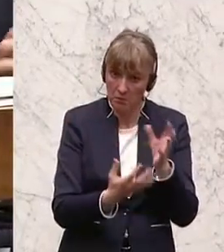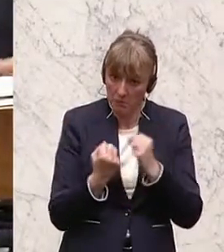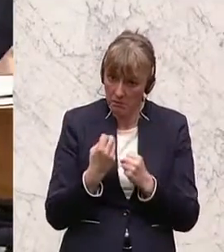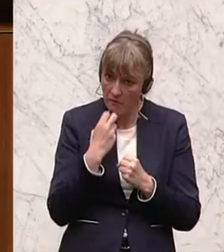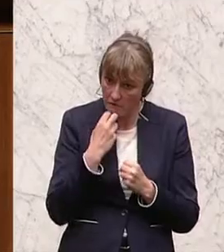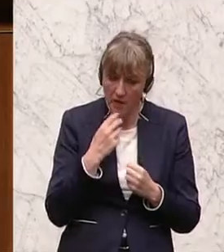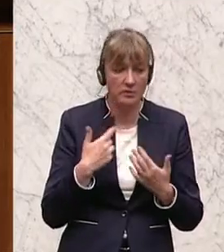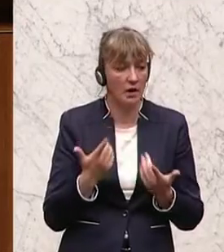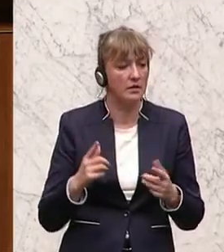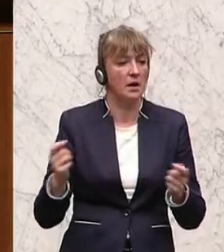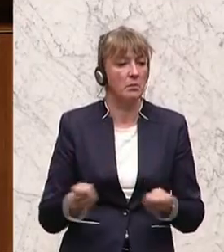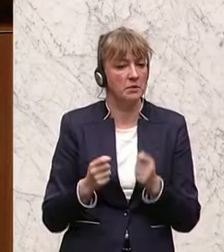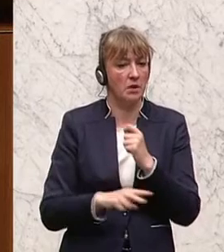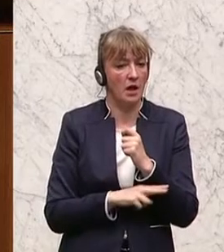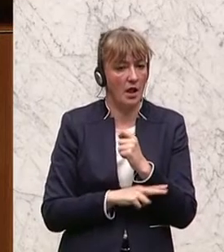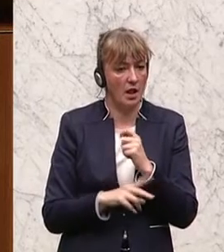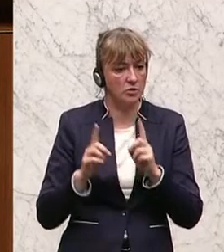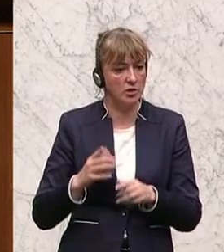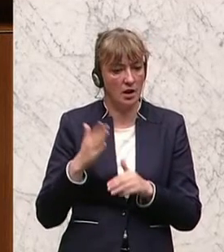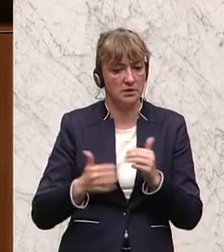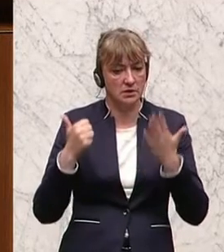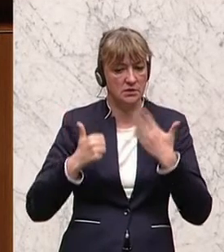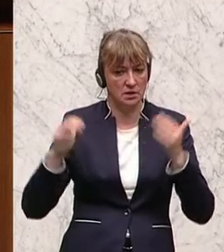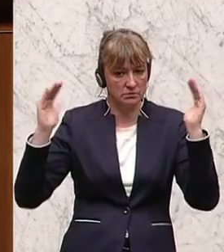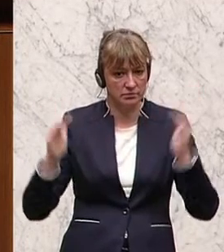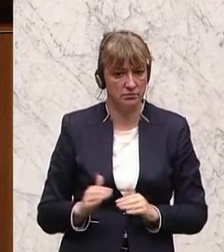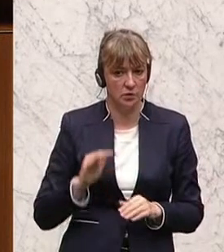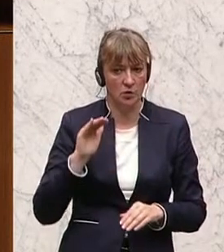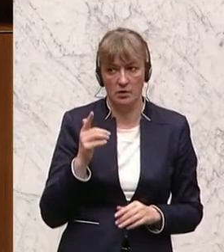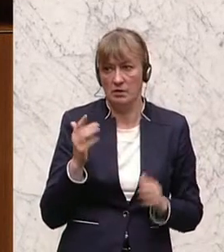einen Rückgang der betrieblichen Lehrstellen in den letzten 6 Jahren von